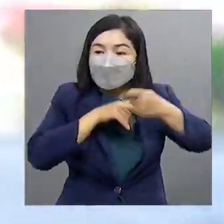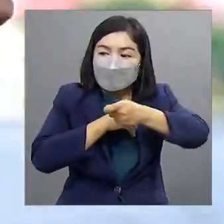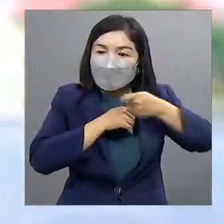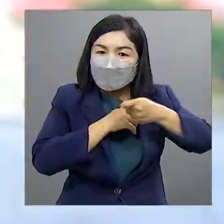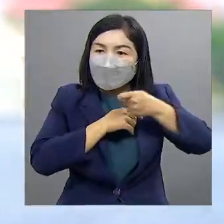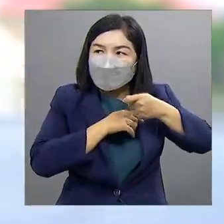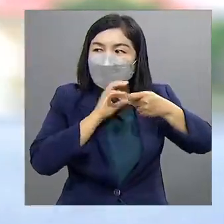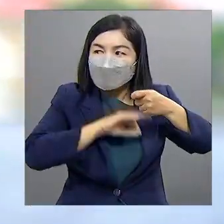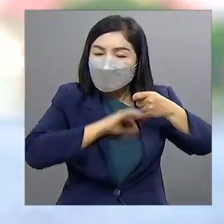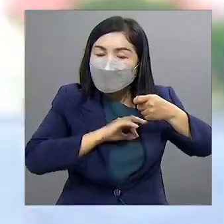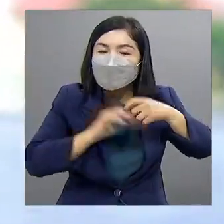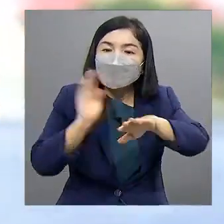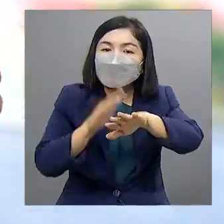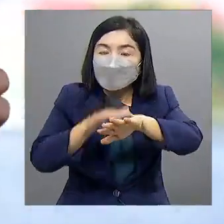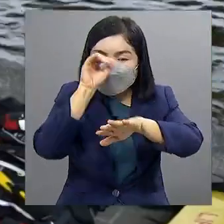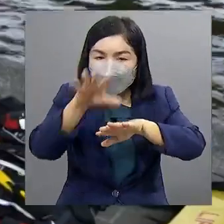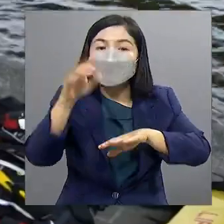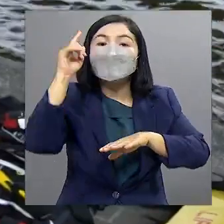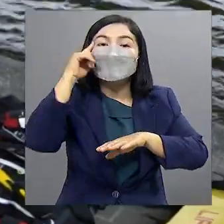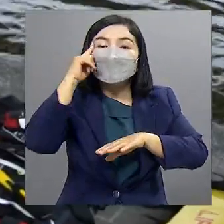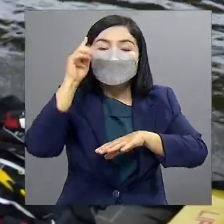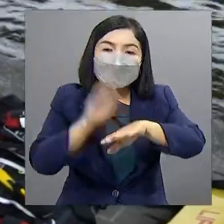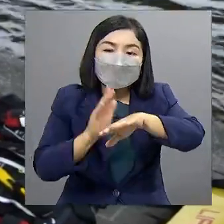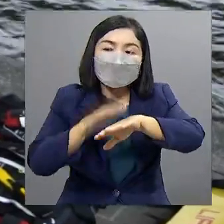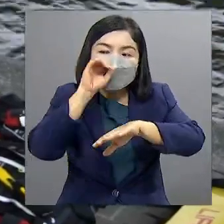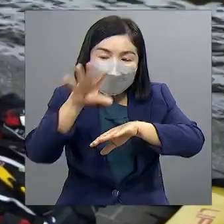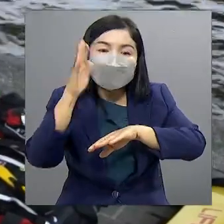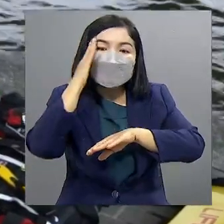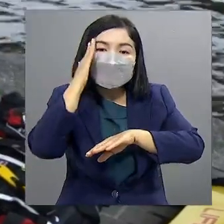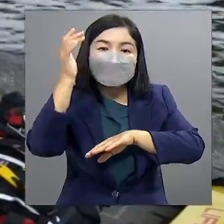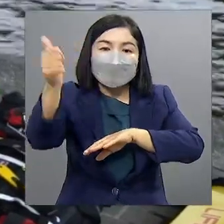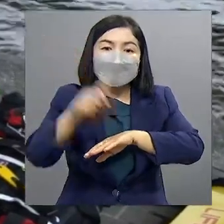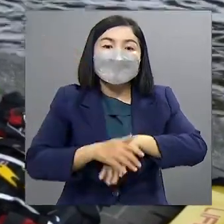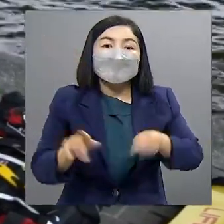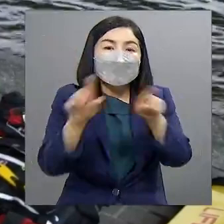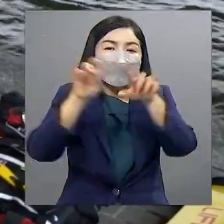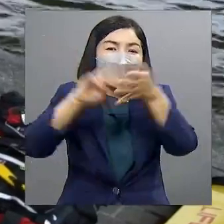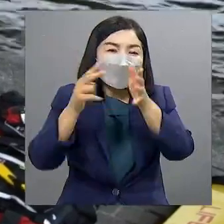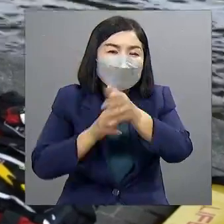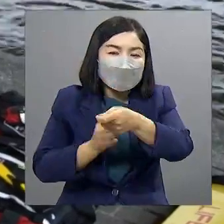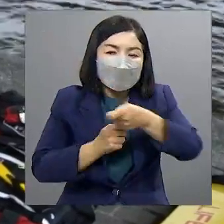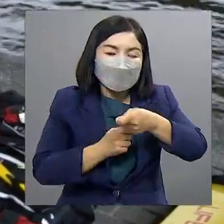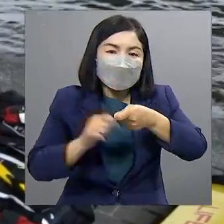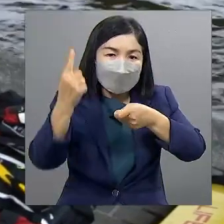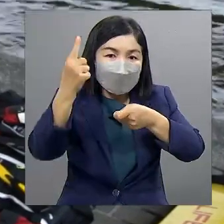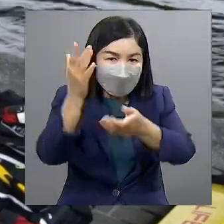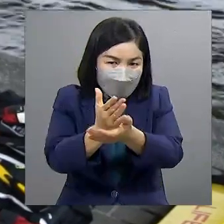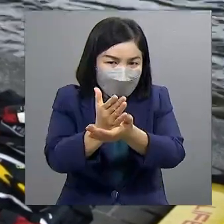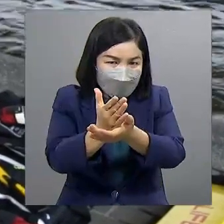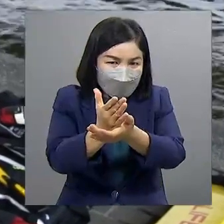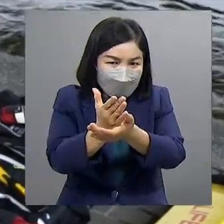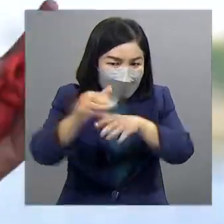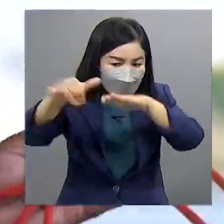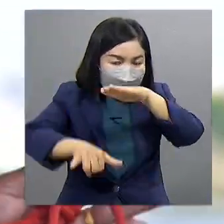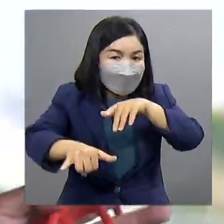การสื่อสารของเราก็ใช้วิธีการกระตุกครับ คร ับอย่างกระตุกหนึ่งทีเพื่อให้คนข้างล่างรู้ว่าให้หยุด หนึ่งทีคือหยุด ใช่สอง